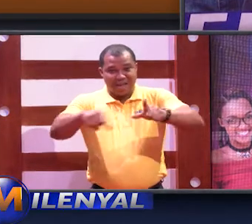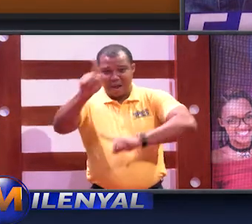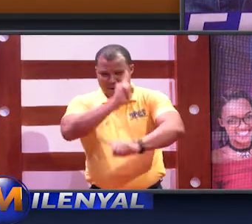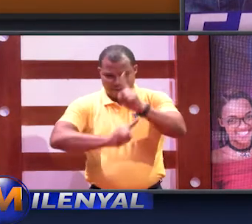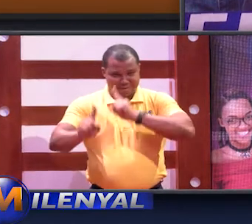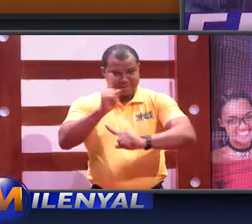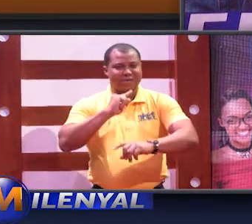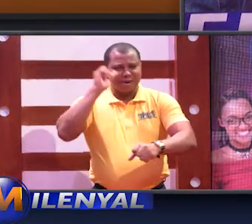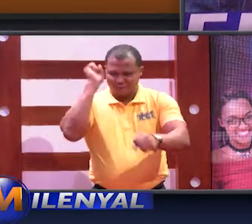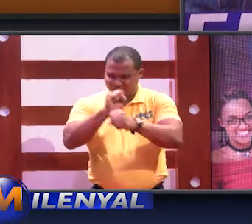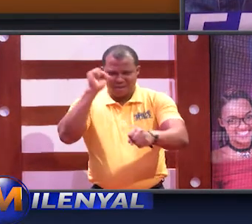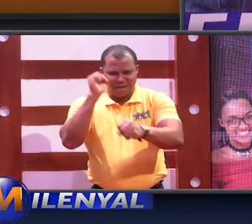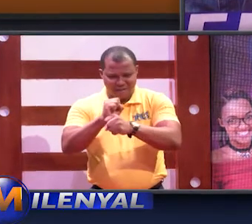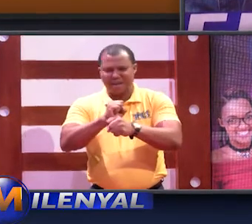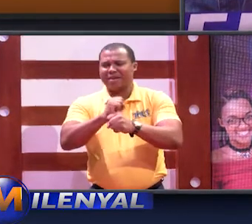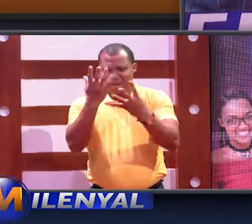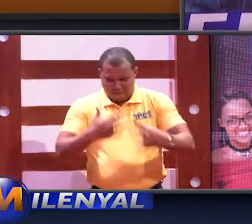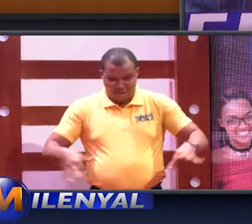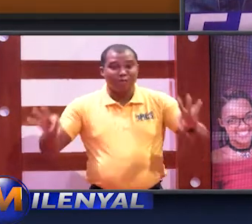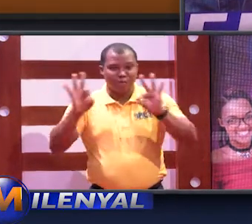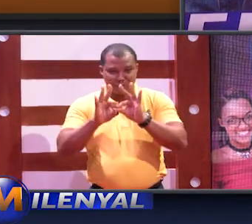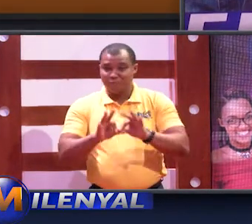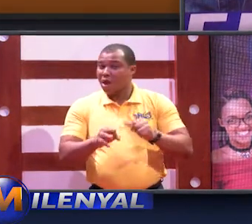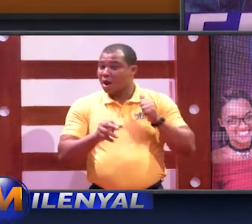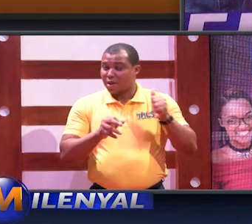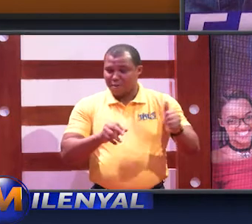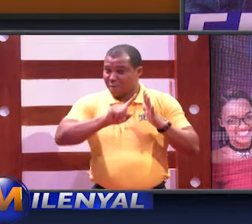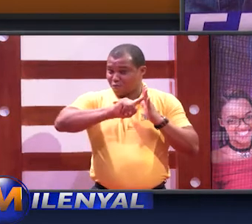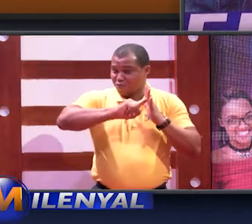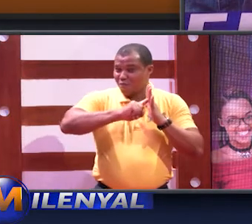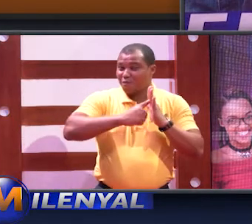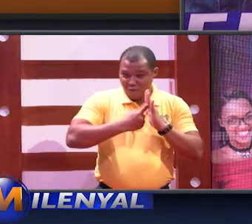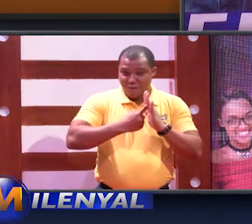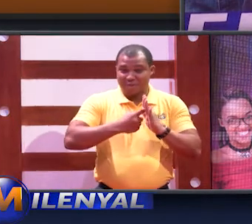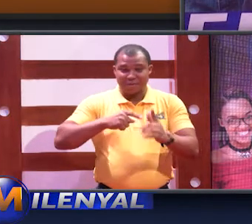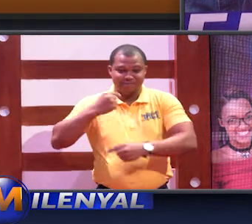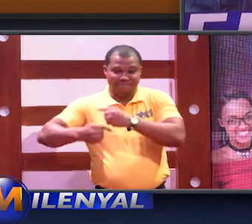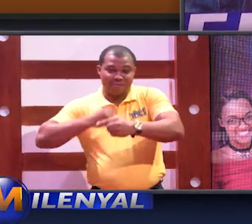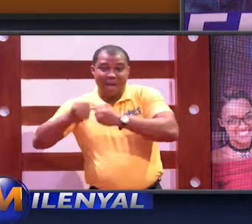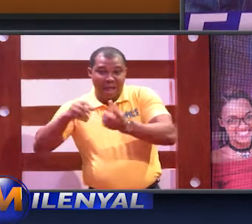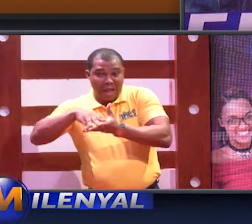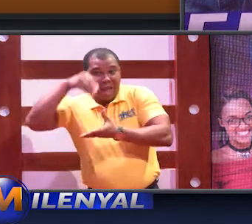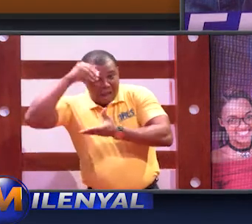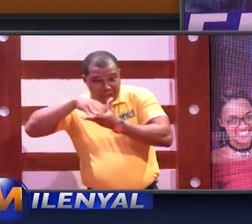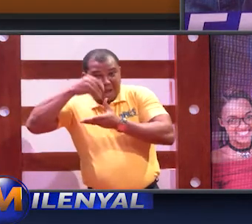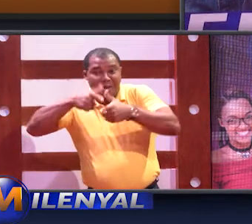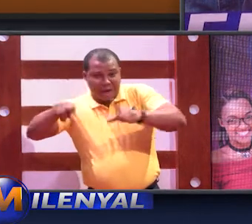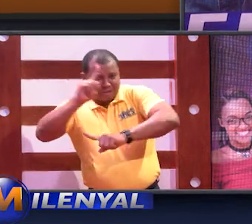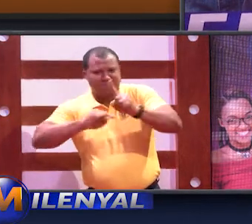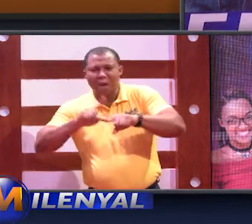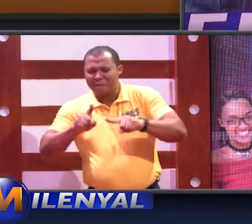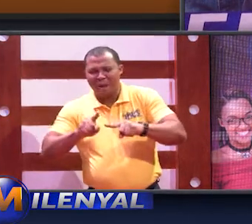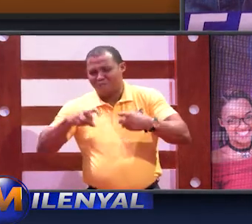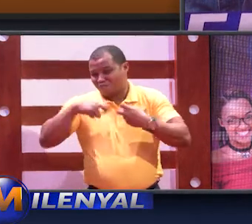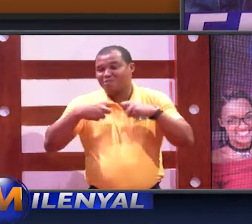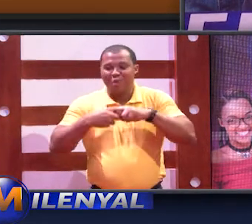travail extraordinaire. Moi-même d'a supposé commencer et aller prendre cours mais tant on si gens difficile